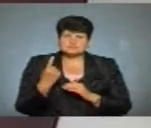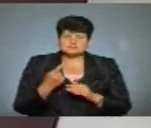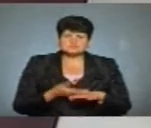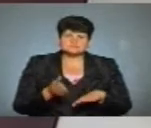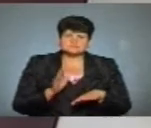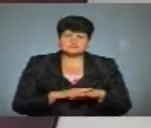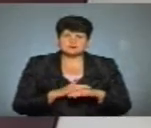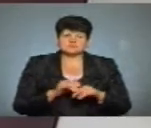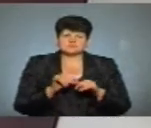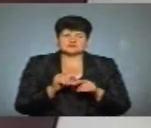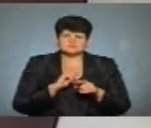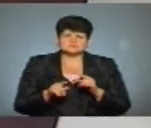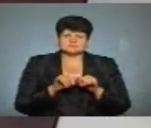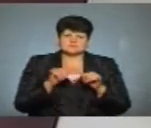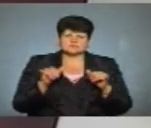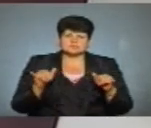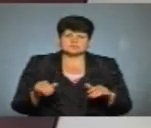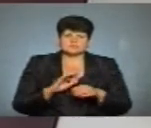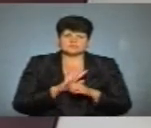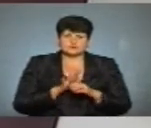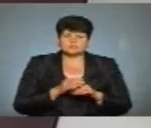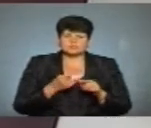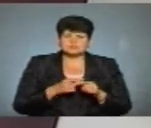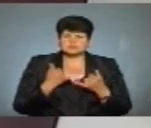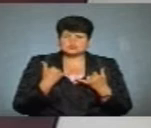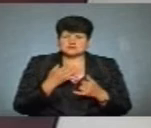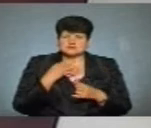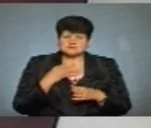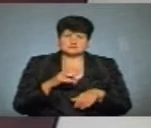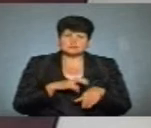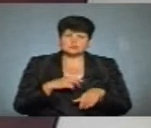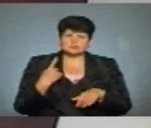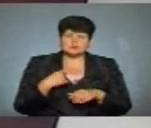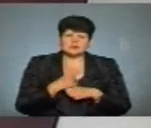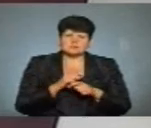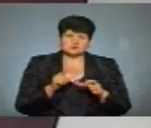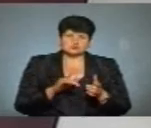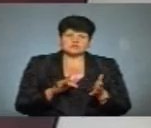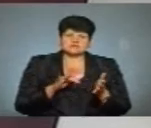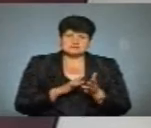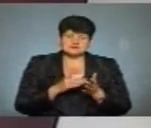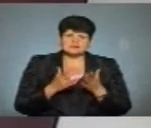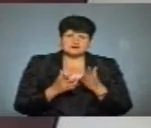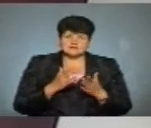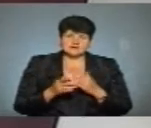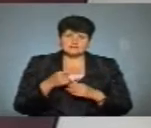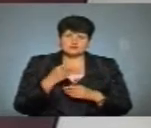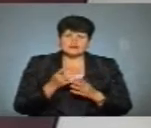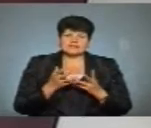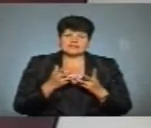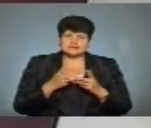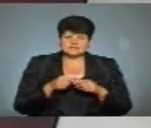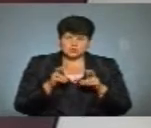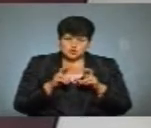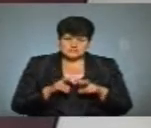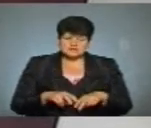критичним поширенням COVID-19. Про це сьогодні повідомив епідеміолог обласного лабораторного центру Володимир Паничев. Втім, за його словами, кількість